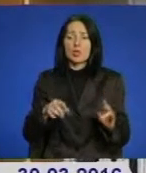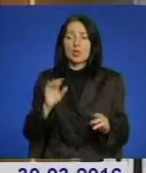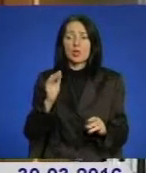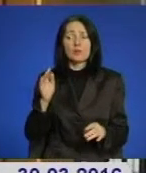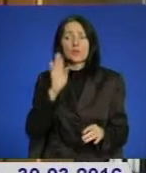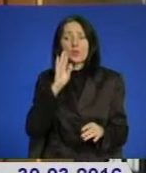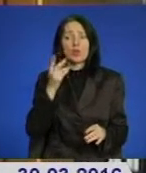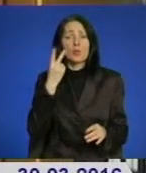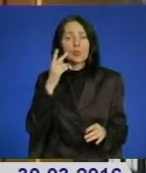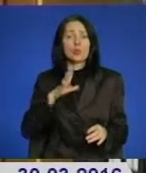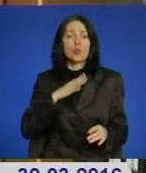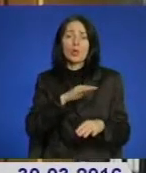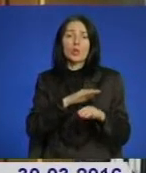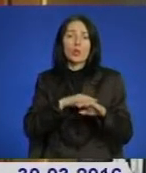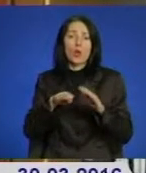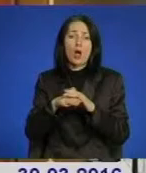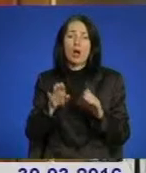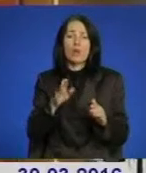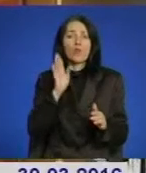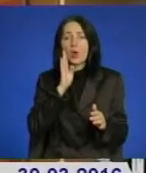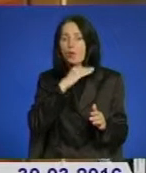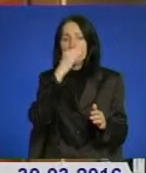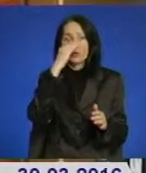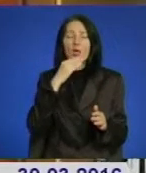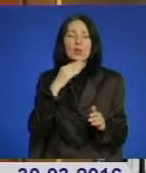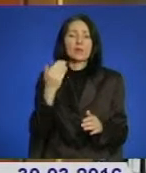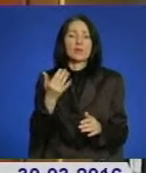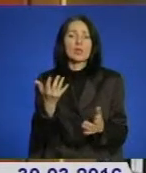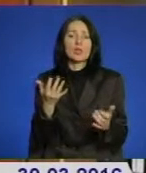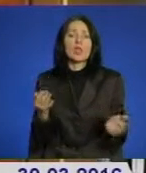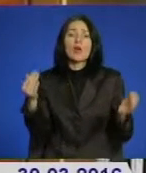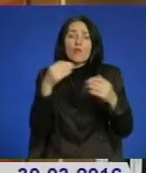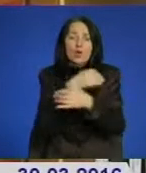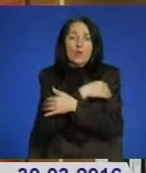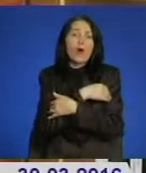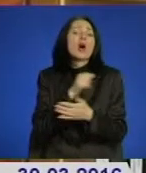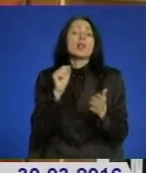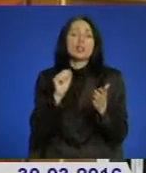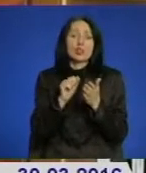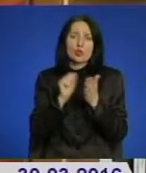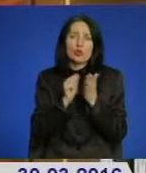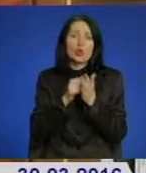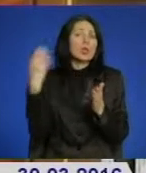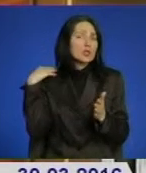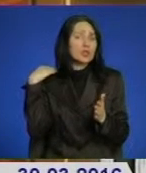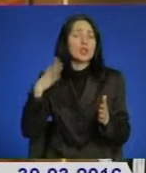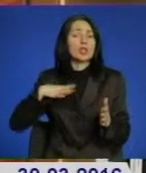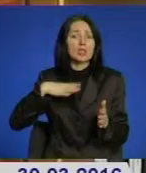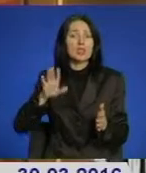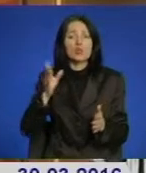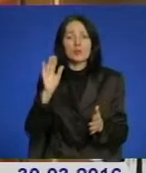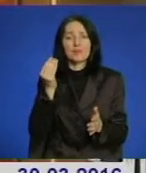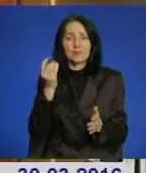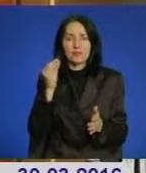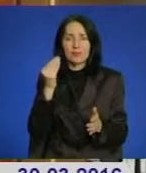страшна тиша, яку розривали крики родичів, пригадує начальник Шумського слідчого відділення Інна Могила. Вона у складі слідчо-оперативної групи виїжджала на